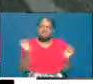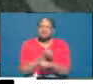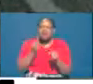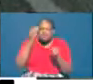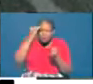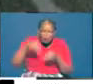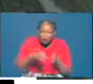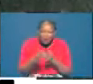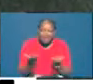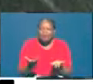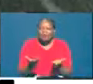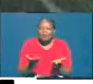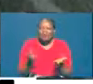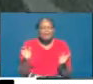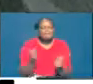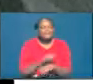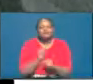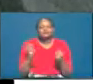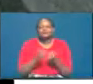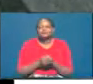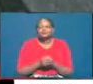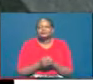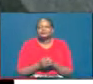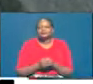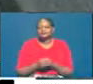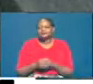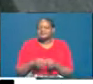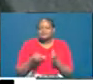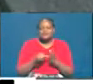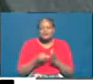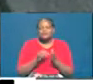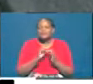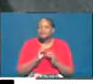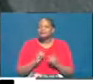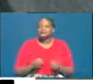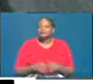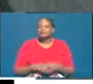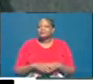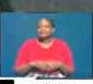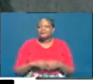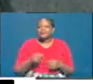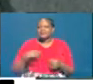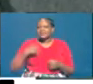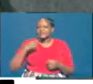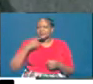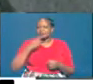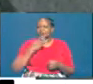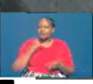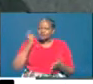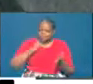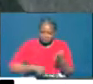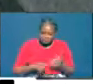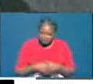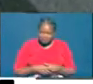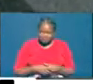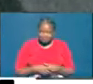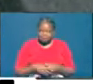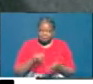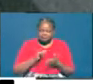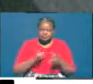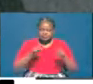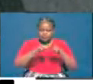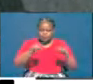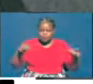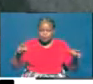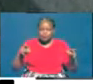kiko wangu, atajua kila kitu. Ile kitu mimi nataka ni nyinyi